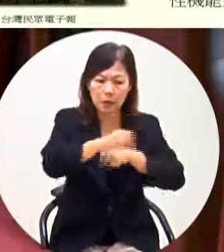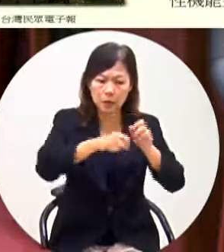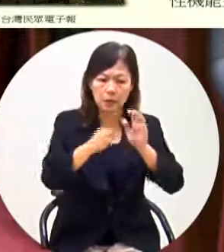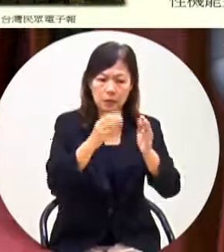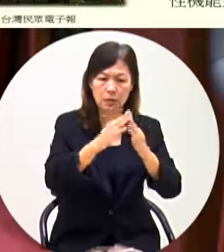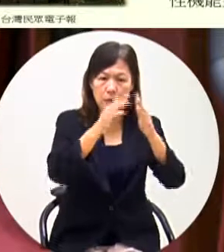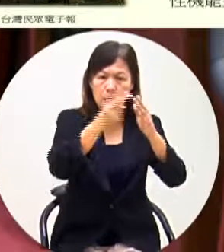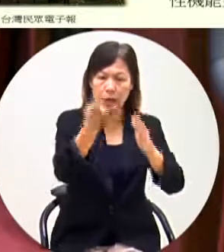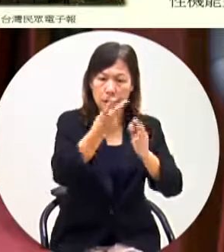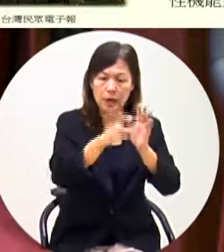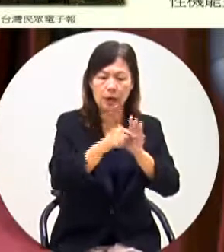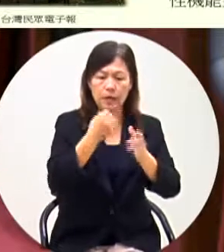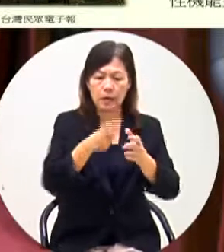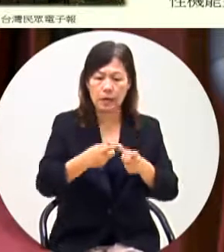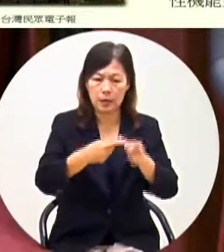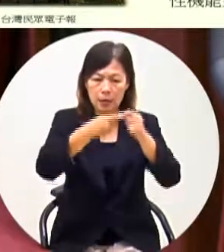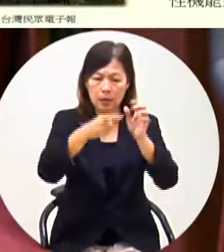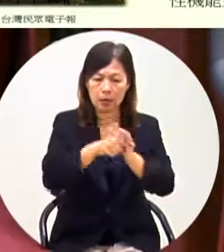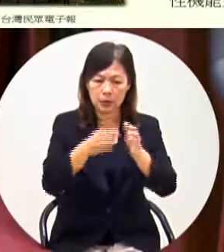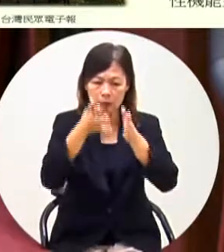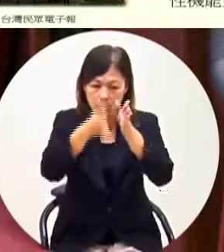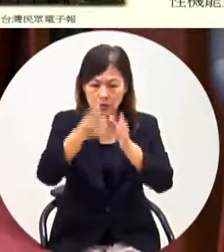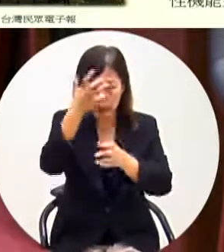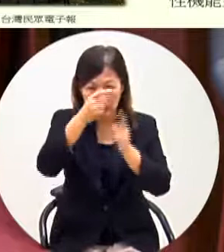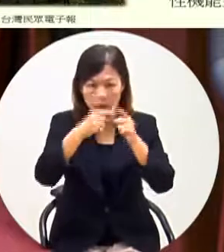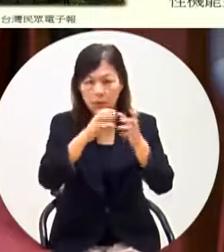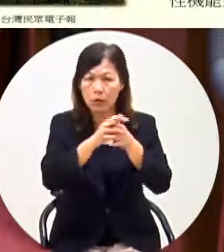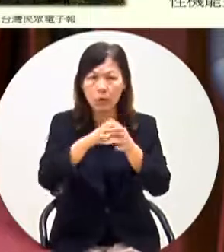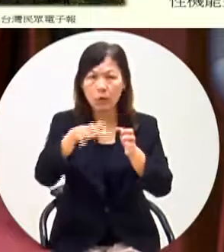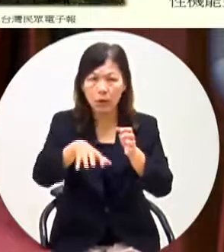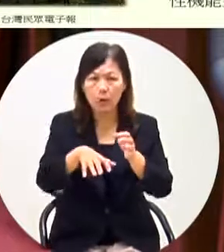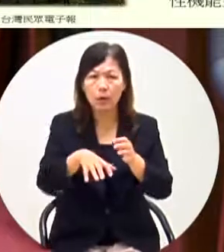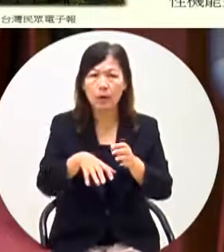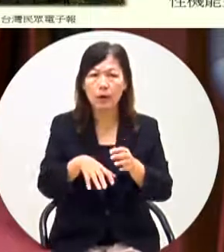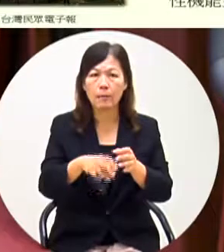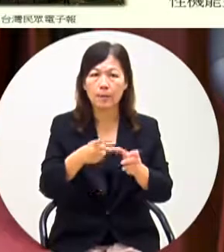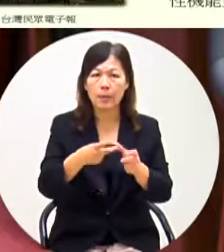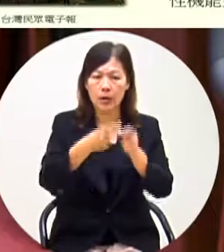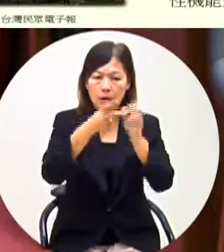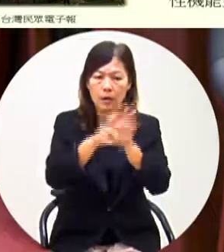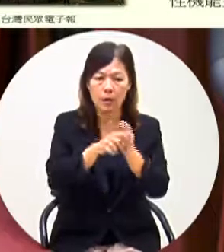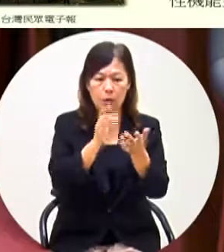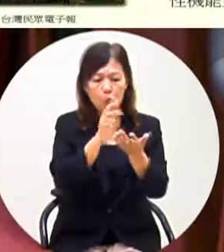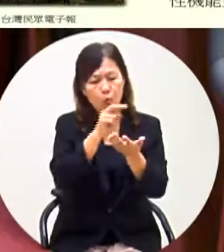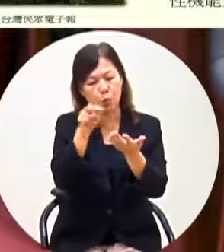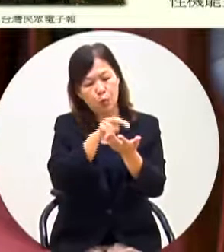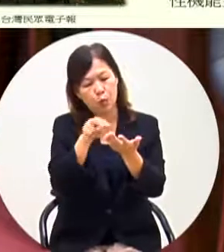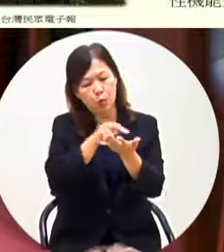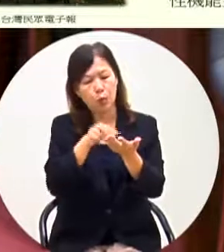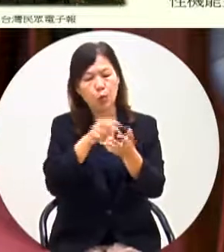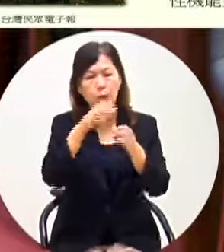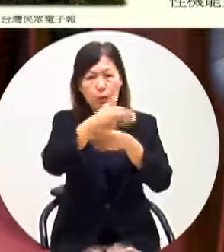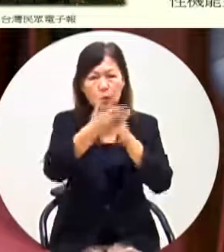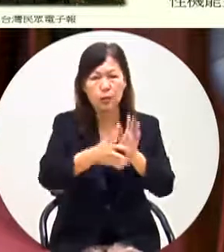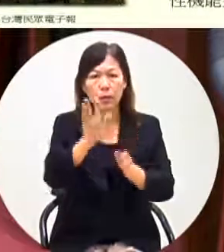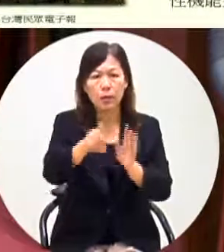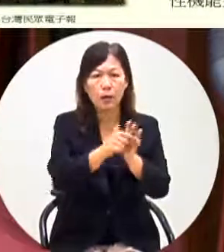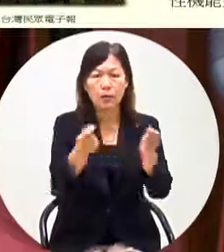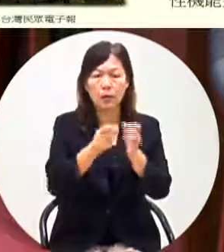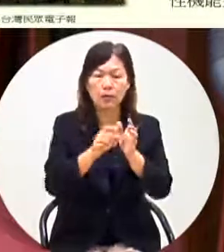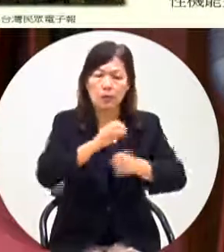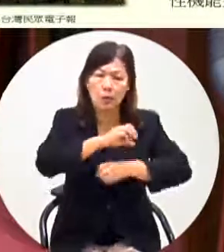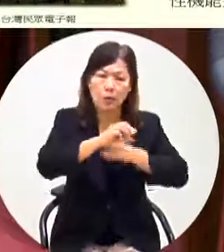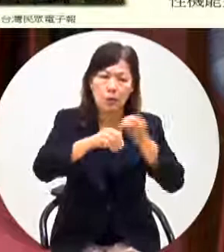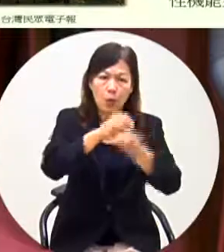队，2楼呢还有一个阅览室啊，好，包括有一些机动性的一个空间呐，哈，非常